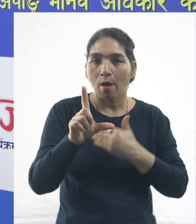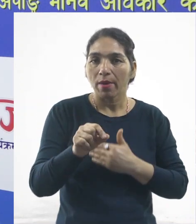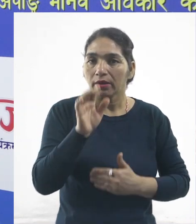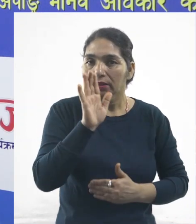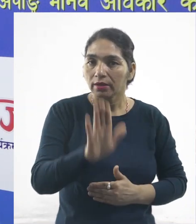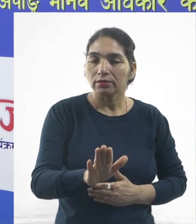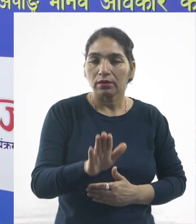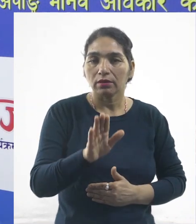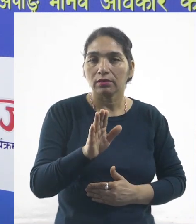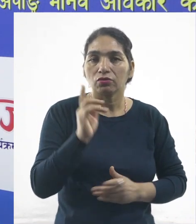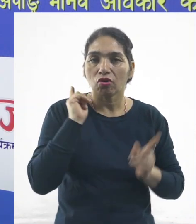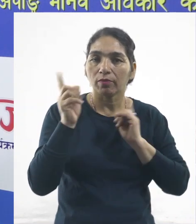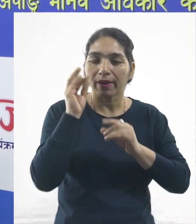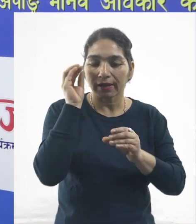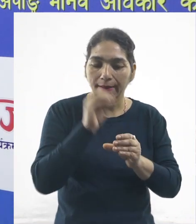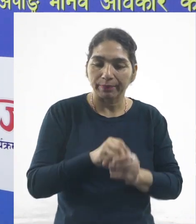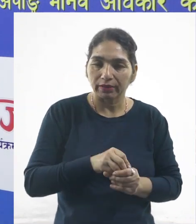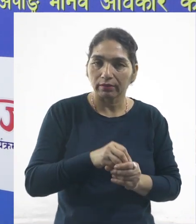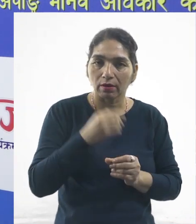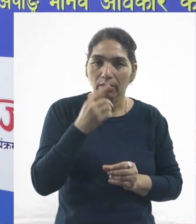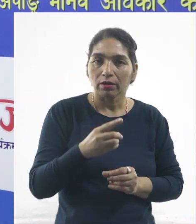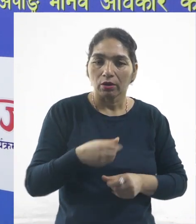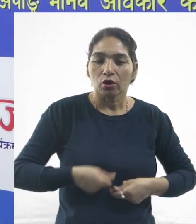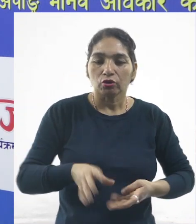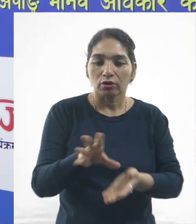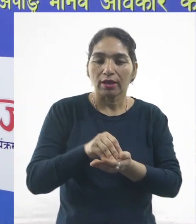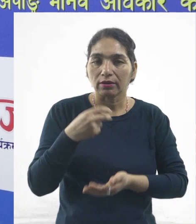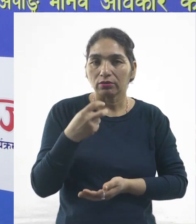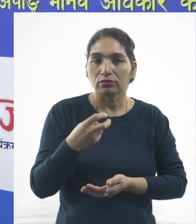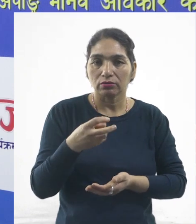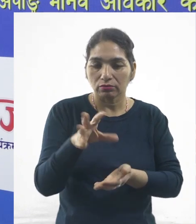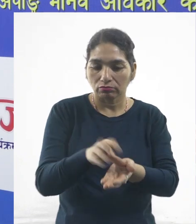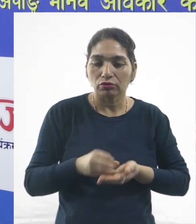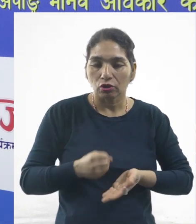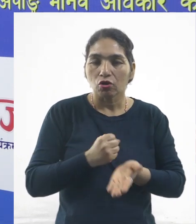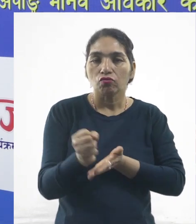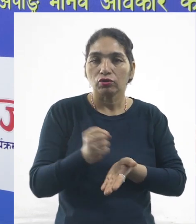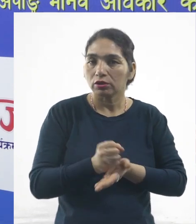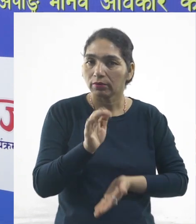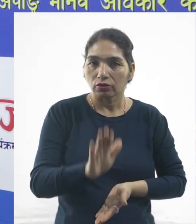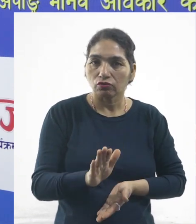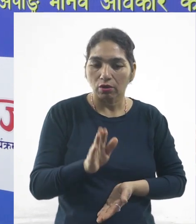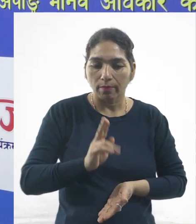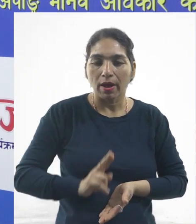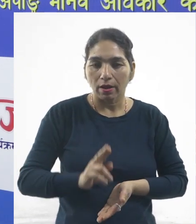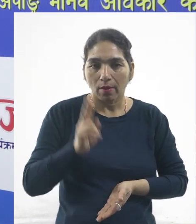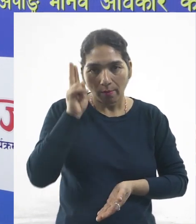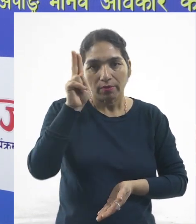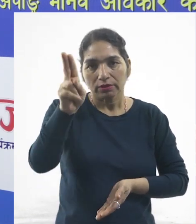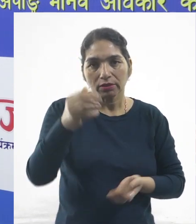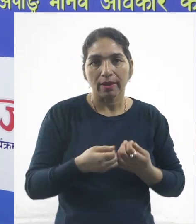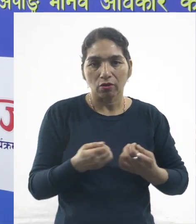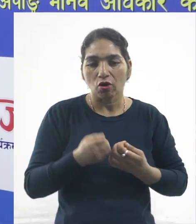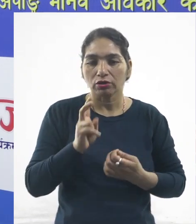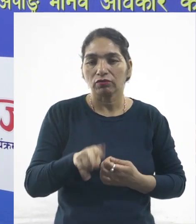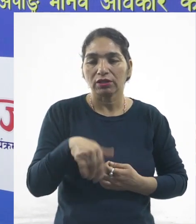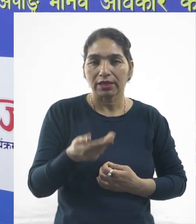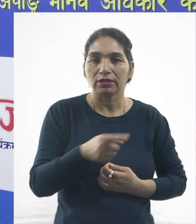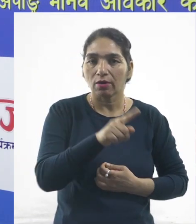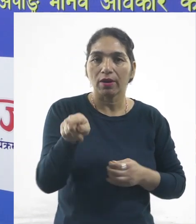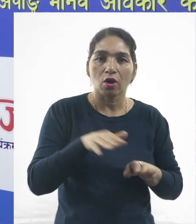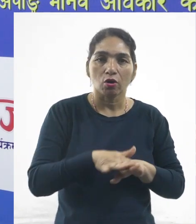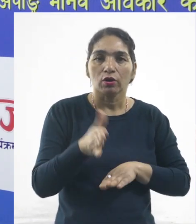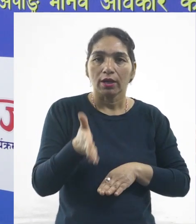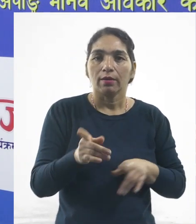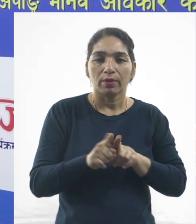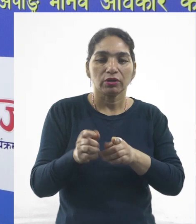हाम्रो नगरपालिकामा भनेर मैले यो तथ्याङ्क लिनु चाहिँ खोज्दैछु र अब यो पनि अब आगामी वर्षी गर्छौँ र त्यसलाई चाहिँ अब हजुरहरूले पनि सहयोग